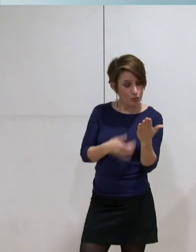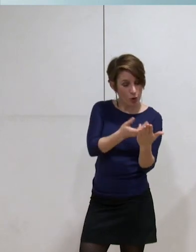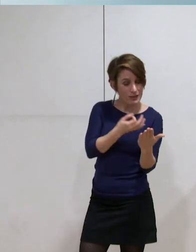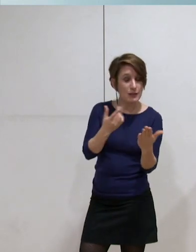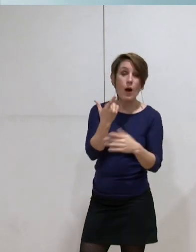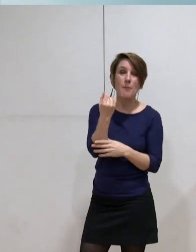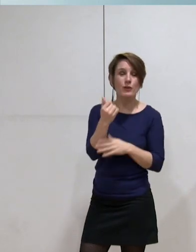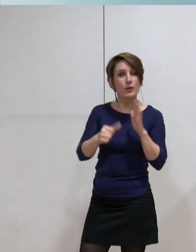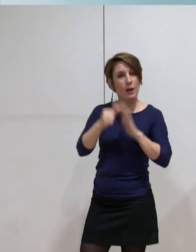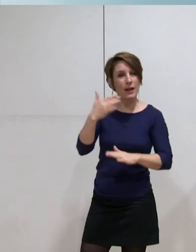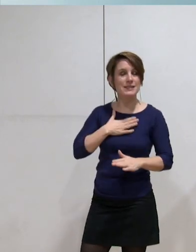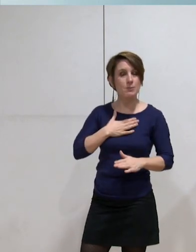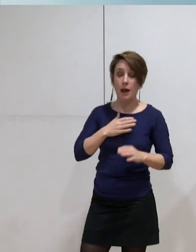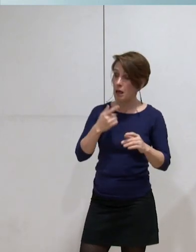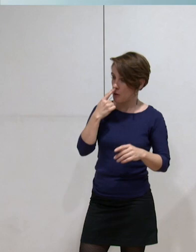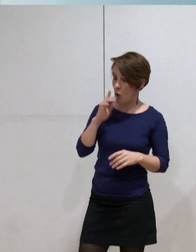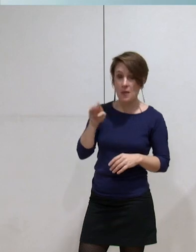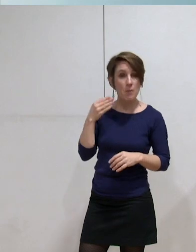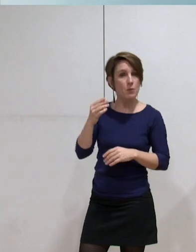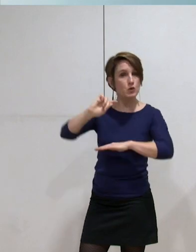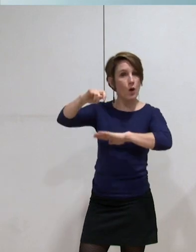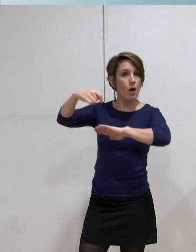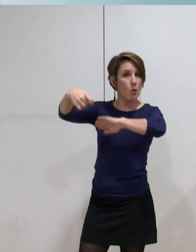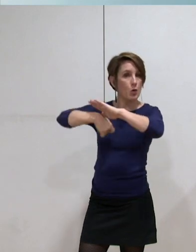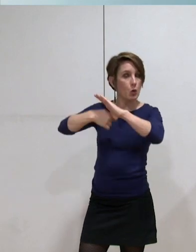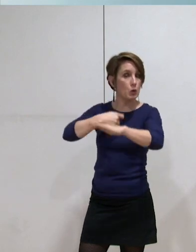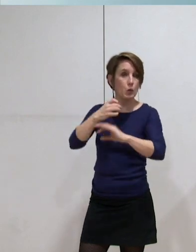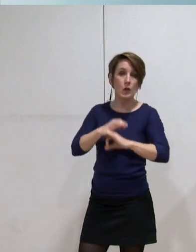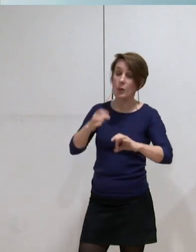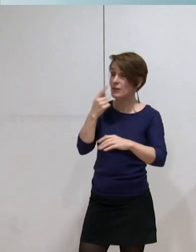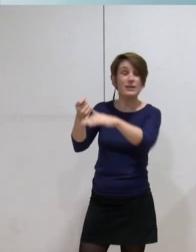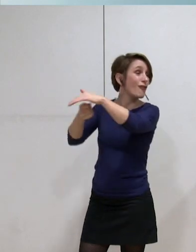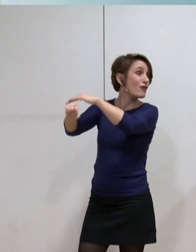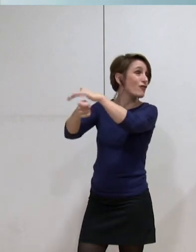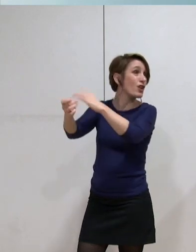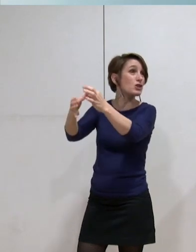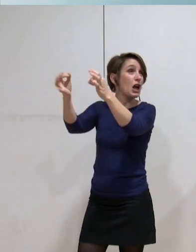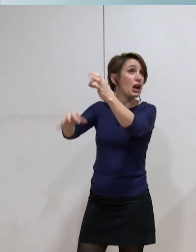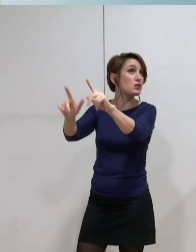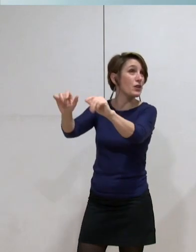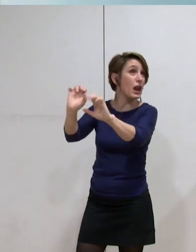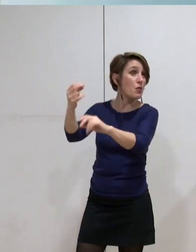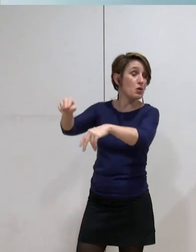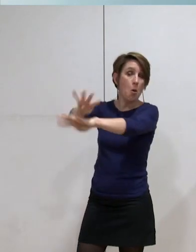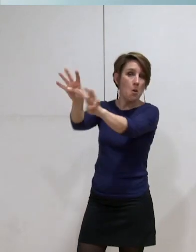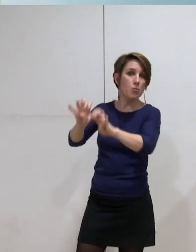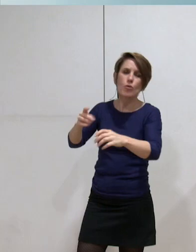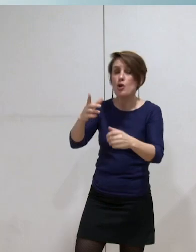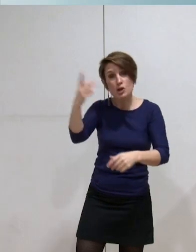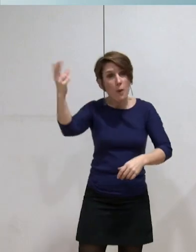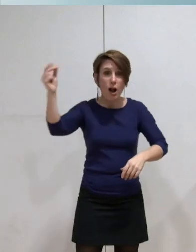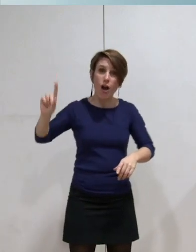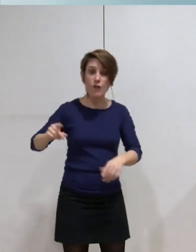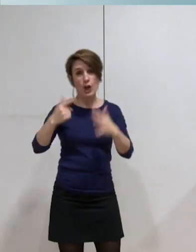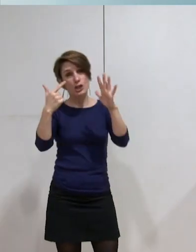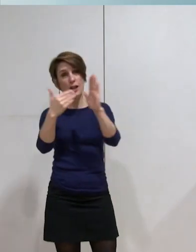n n'attend pas de retour spécifique pour sa collectivité et donc il finance la cher sans résultat direct spécifique ce n'est que 7500 €